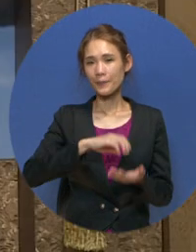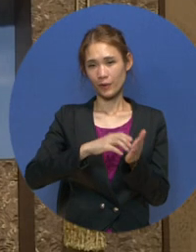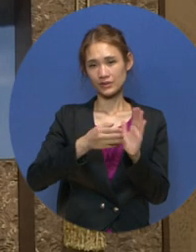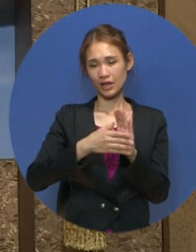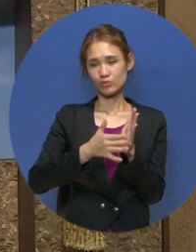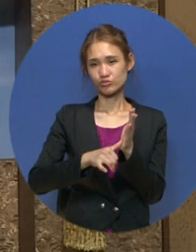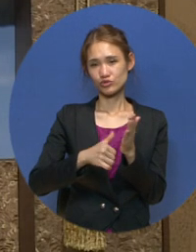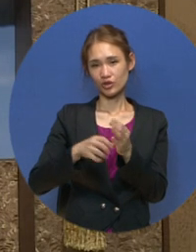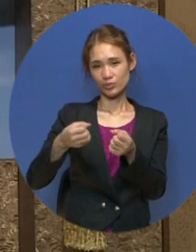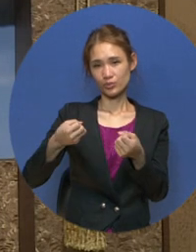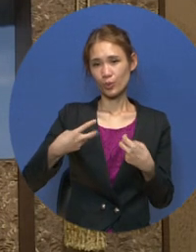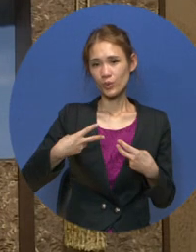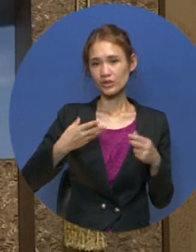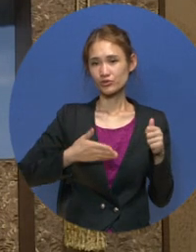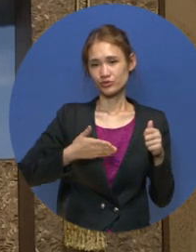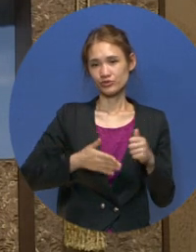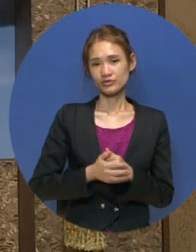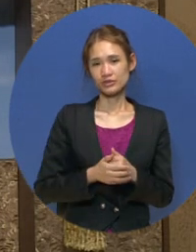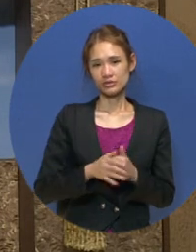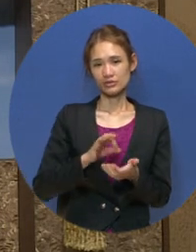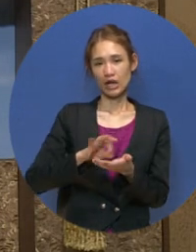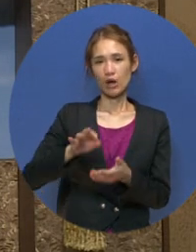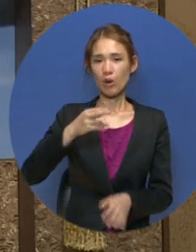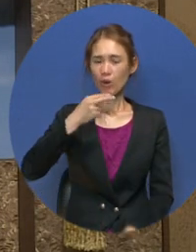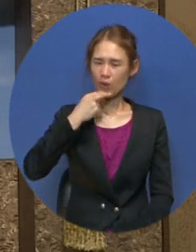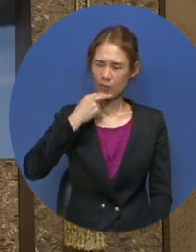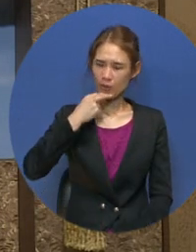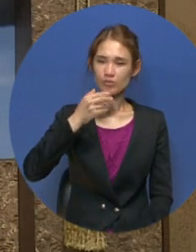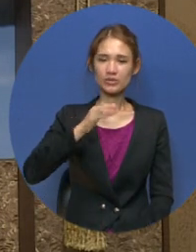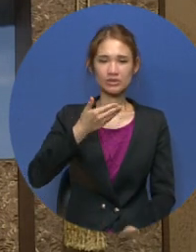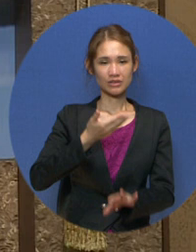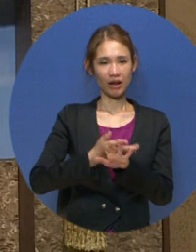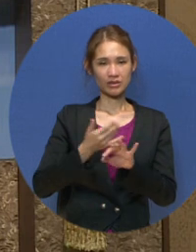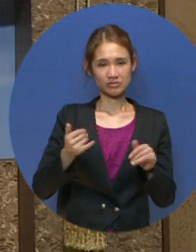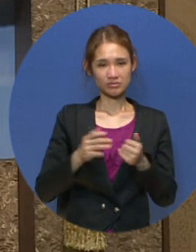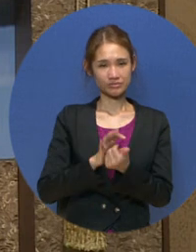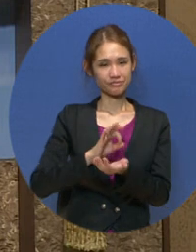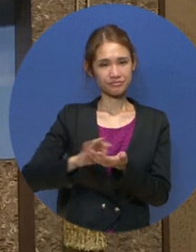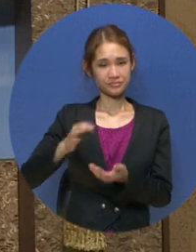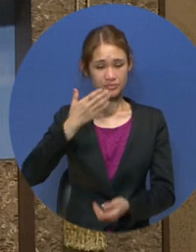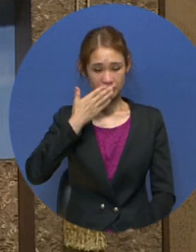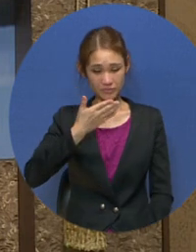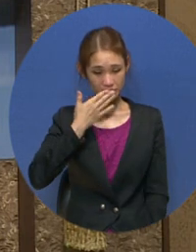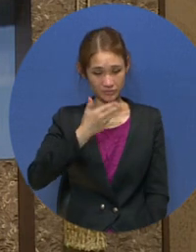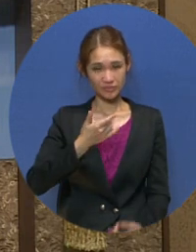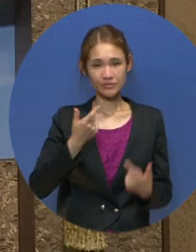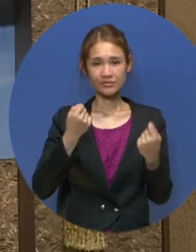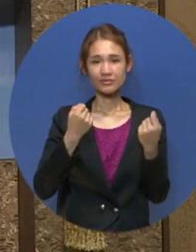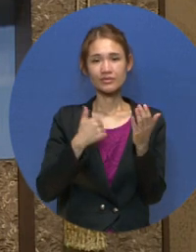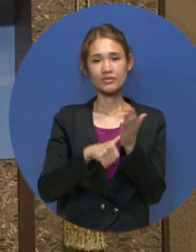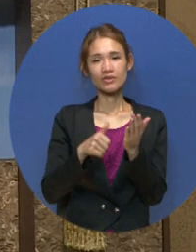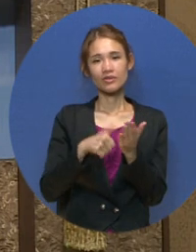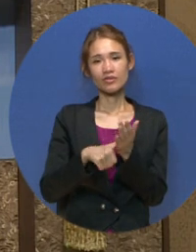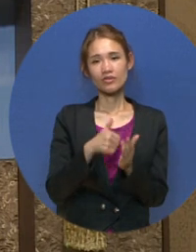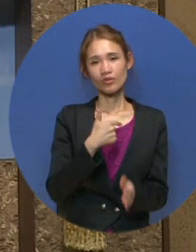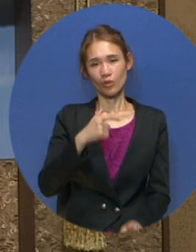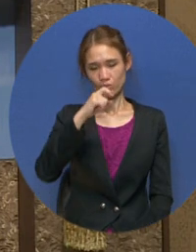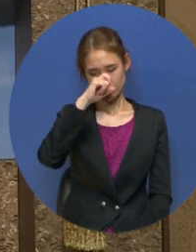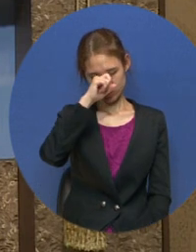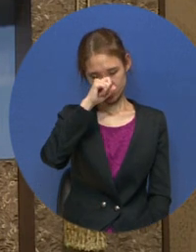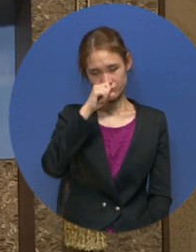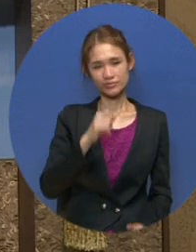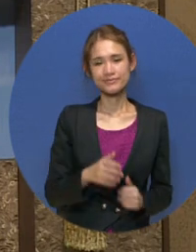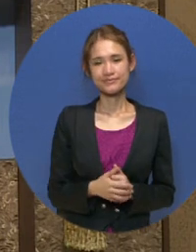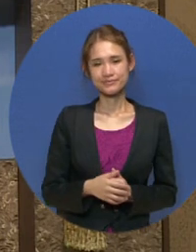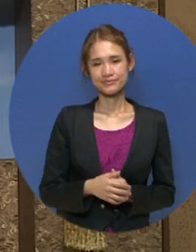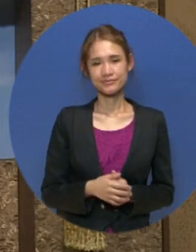주셔야 됩니다. 예. 그래서 사용하지 않지만 누군가에게는 또 사용이 가능한 그런 물건들이면 저희는 너무 좋고요.